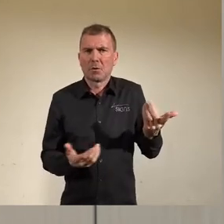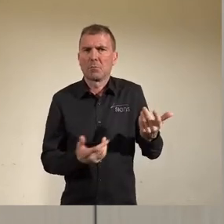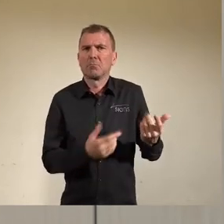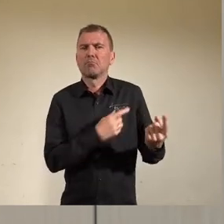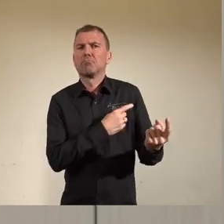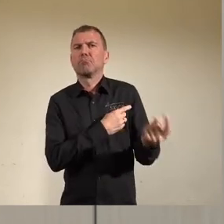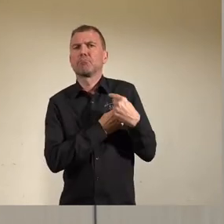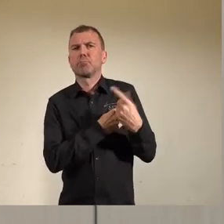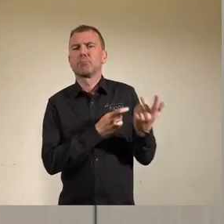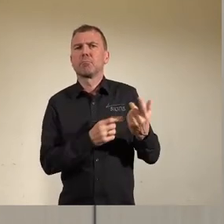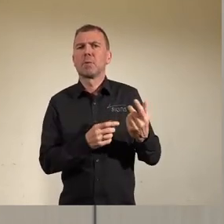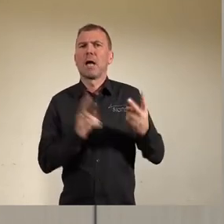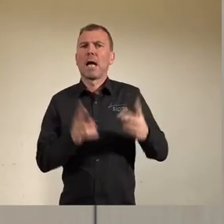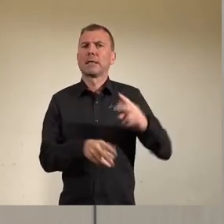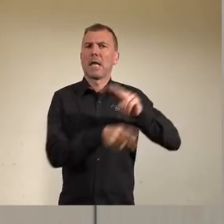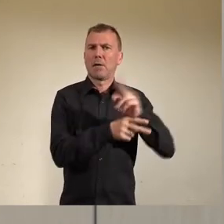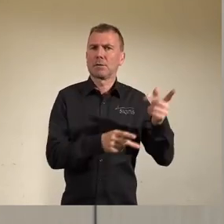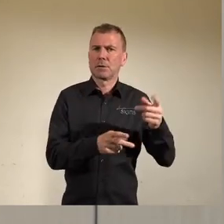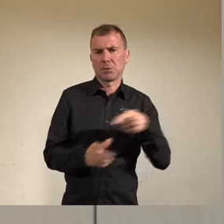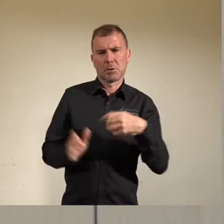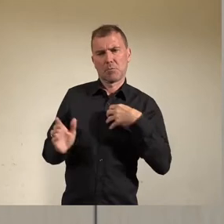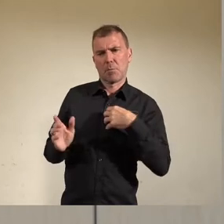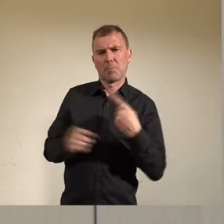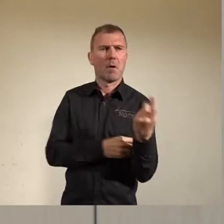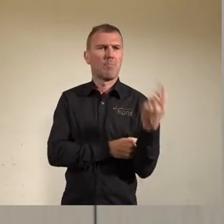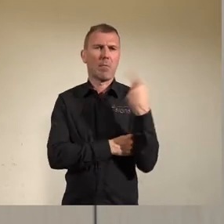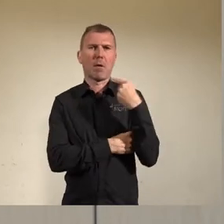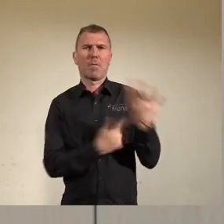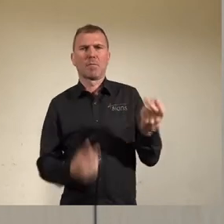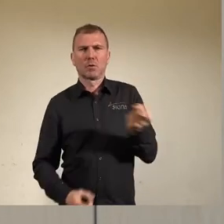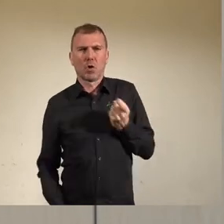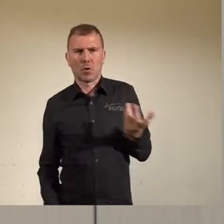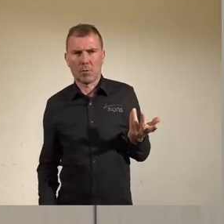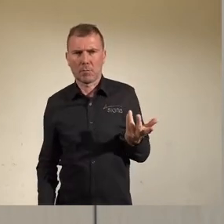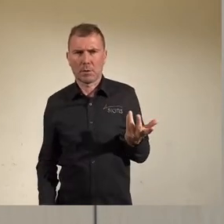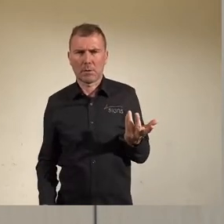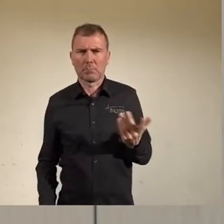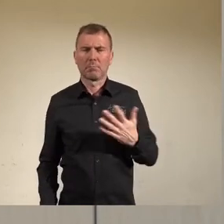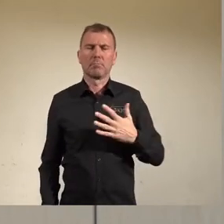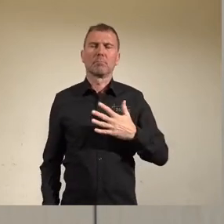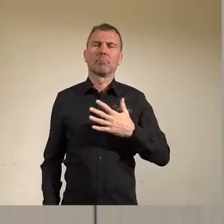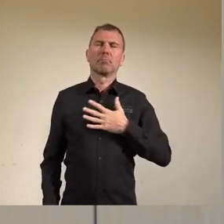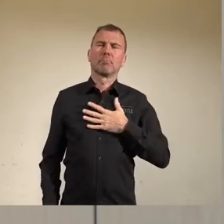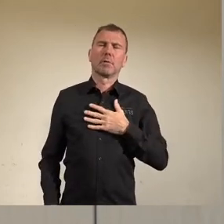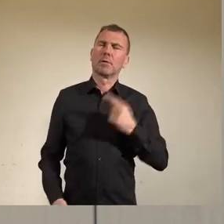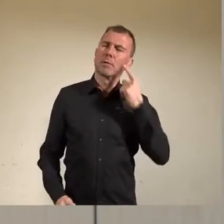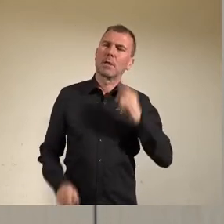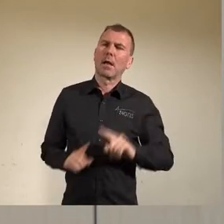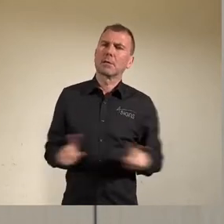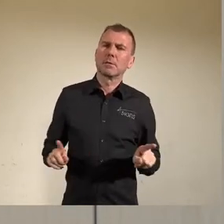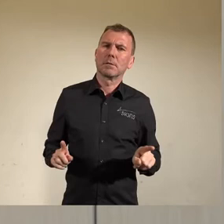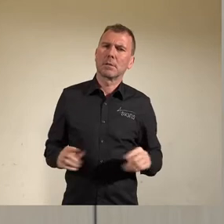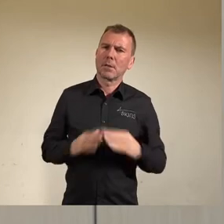Konsequenzen die Rechtsaufsicht aus dieser Problematik zieht. Wir sind nicht der Auffassung, dass wir diesen